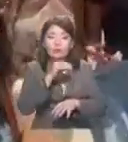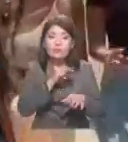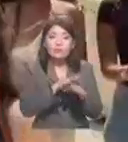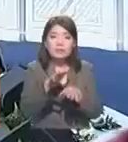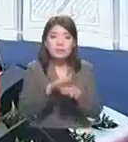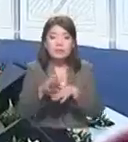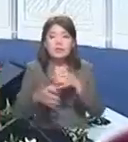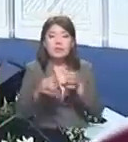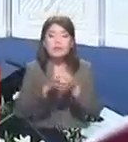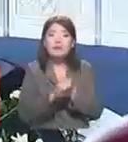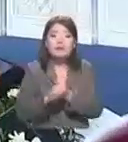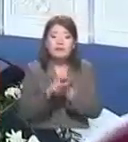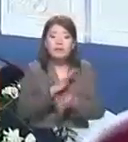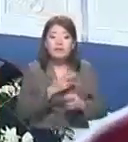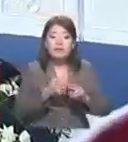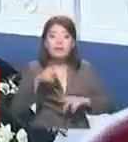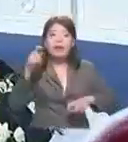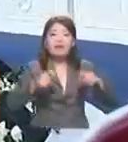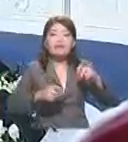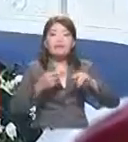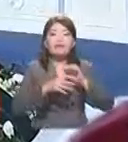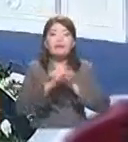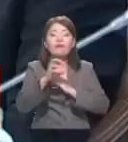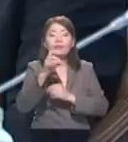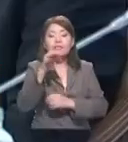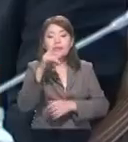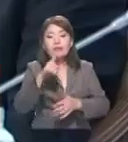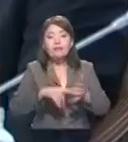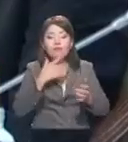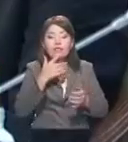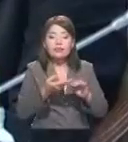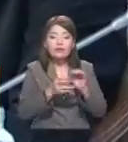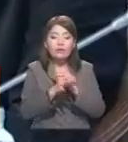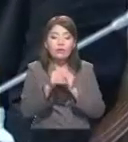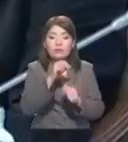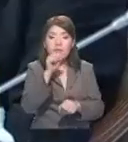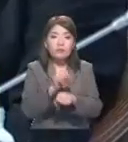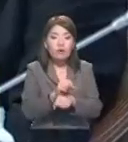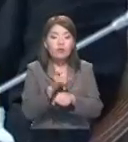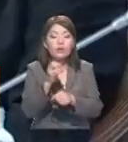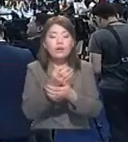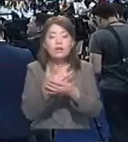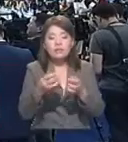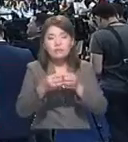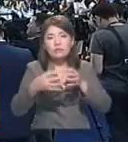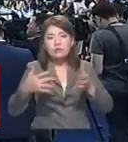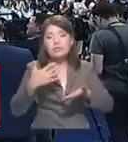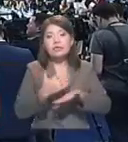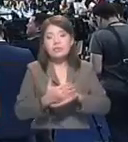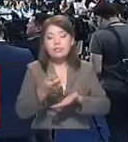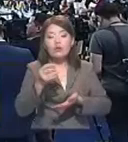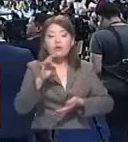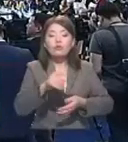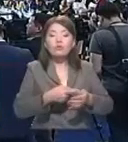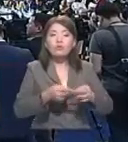роль миротворца, например, в рамках Астанинского процесса. Сейчас военные действия в стране практически прекратились, но разногласия еще остаются. И тут духовные